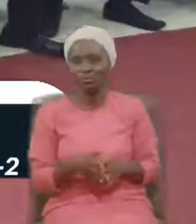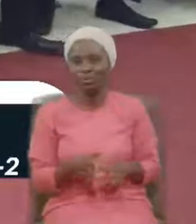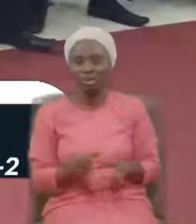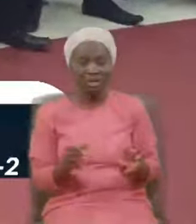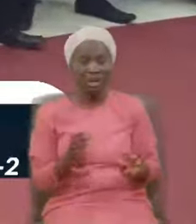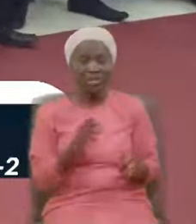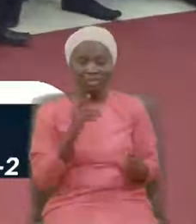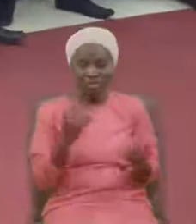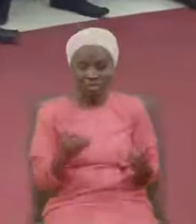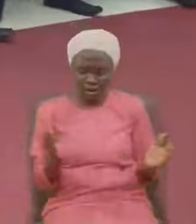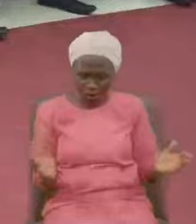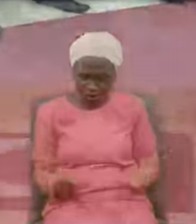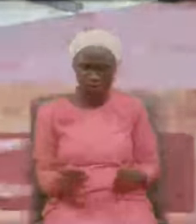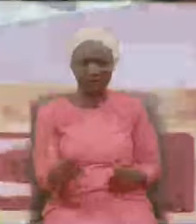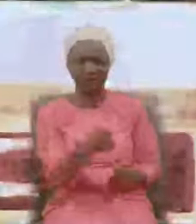Secoue ta poussière.